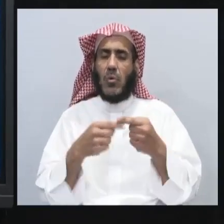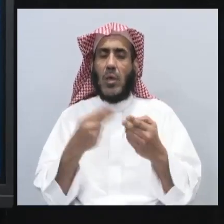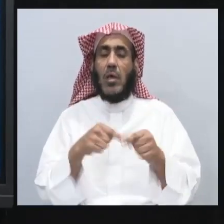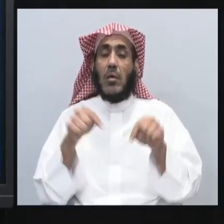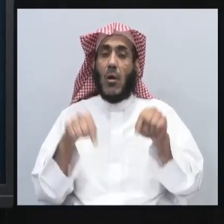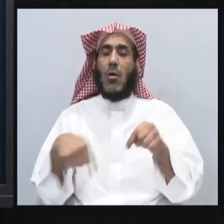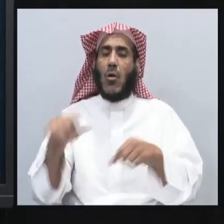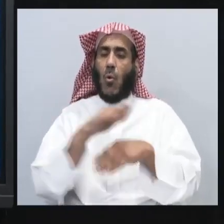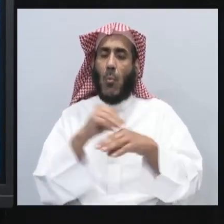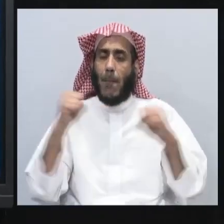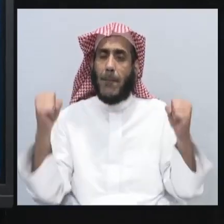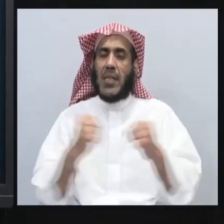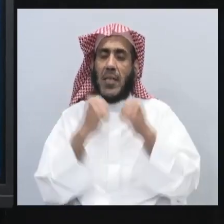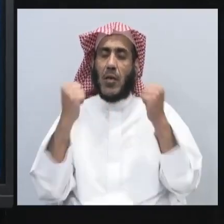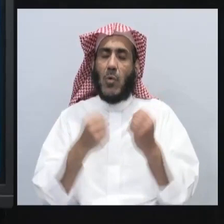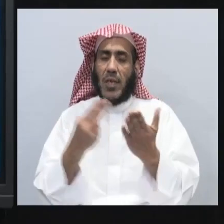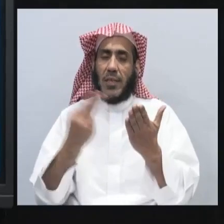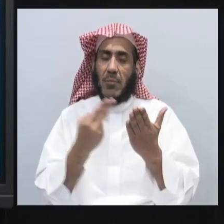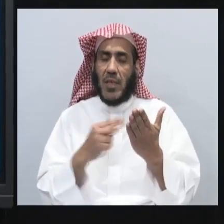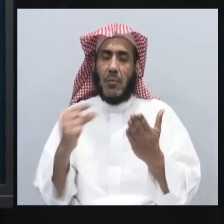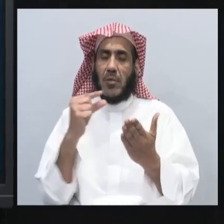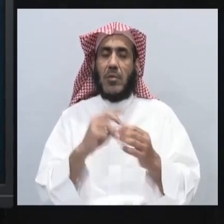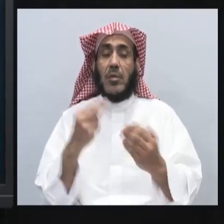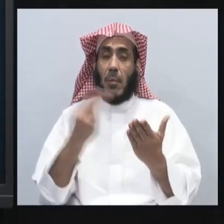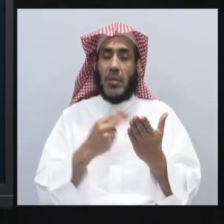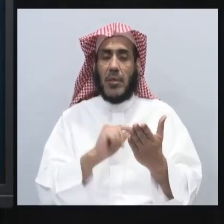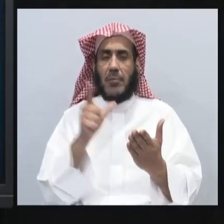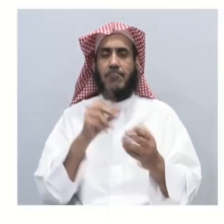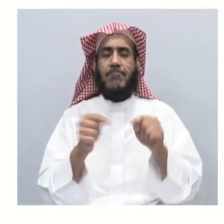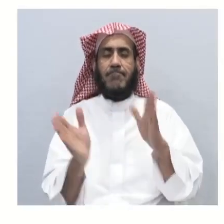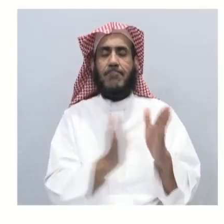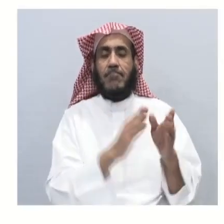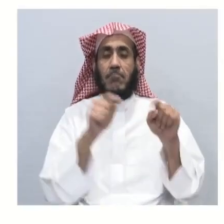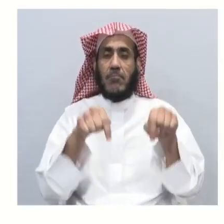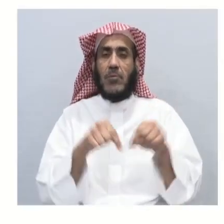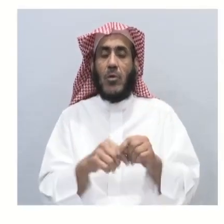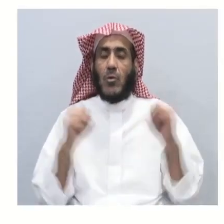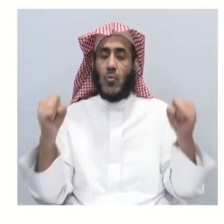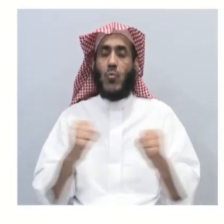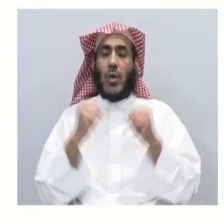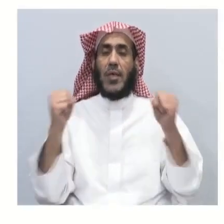بالتدرب على كتابة الكلمات كتابة صحيحة. الآن